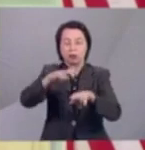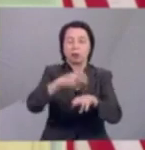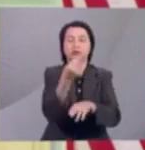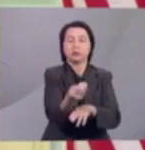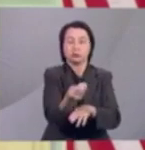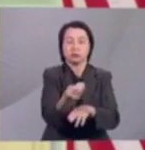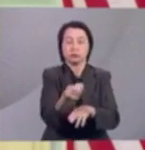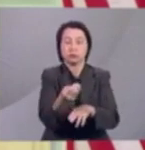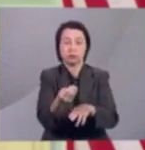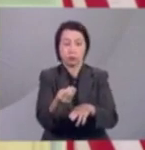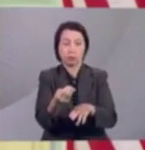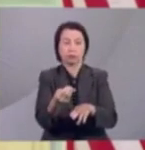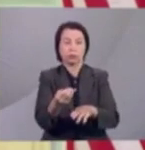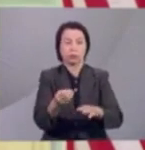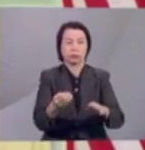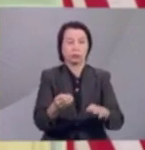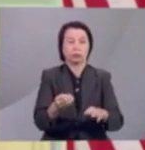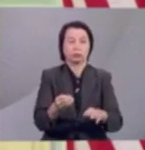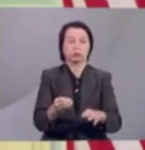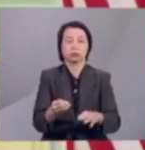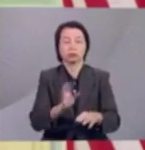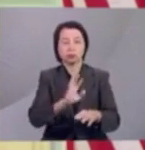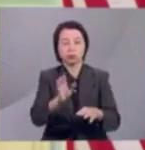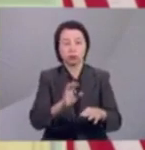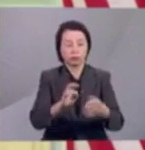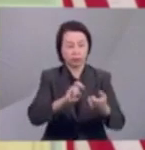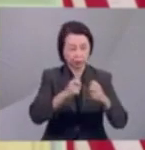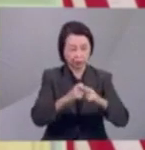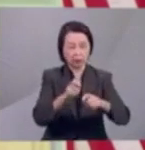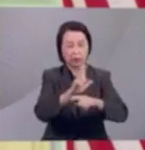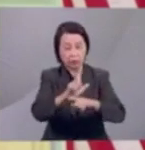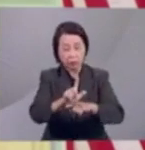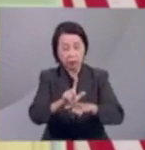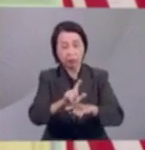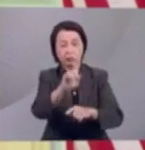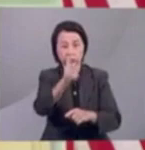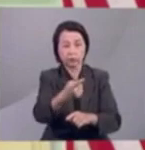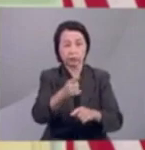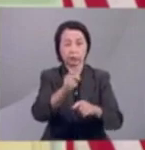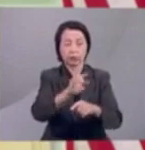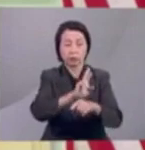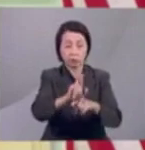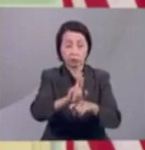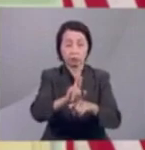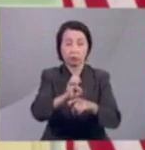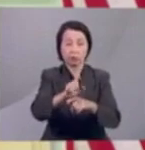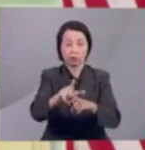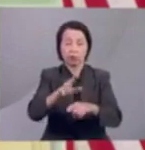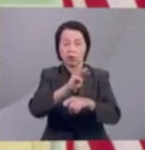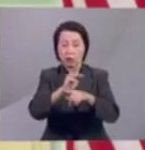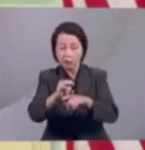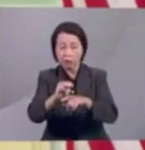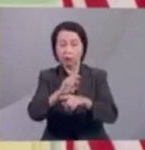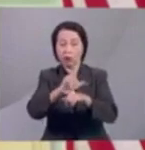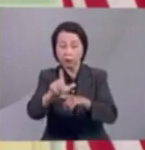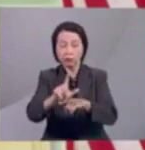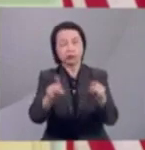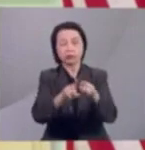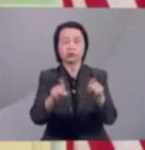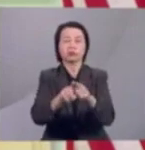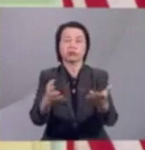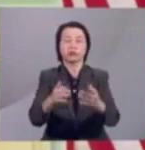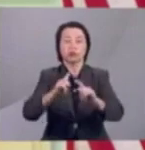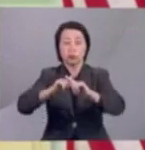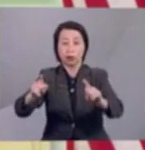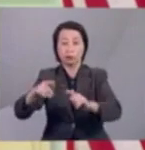di peringkat rail, di peringkat kereta api, MRT, LRT dan sebagainya, tetapi